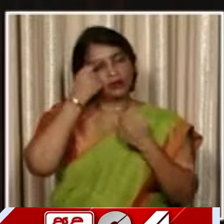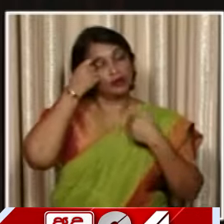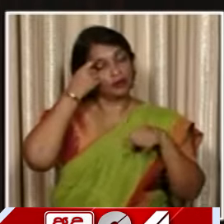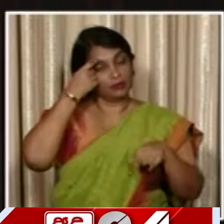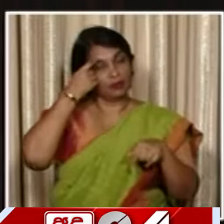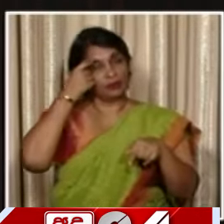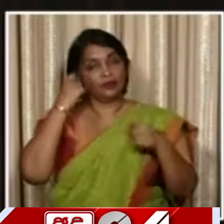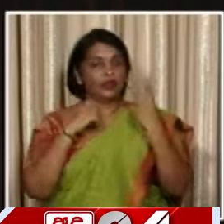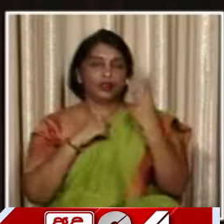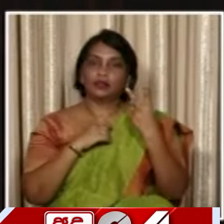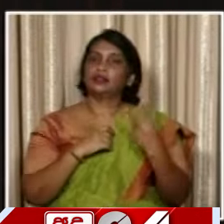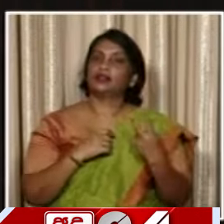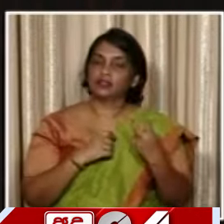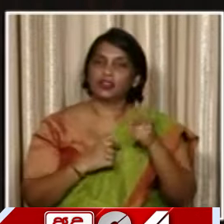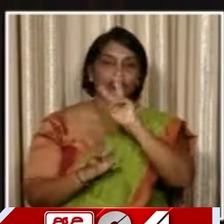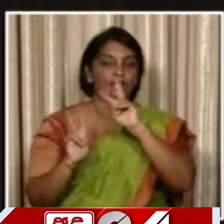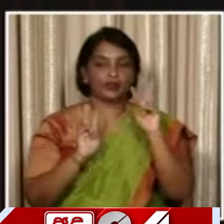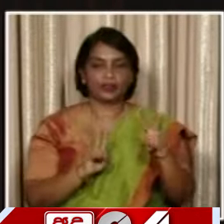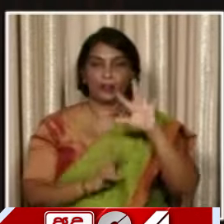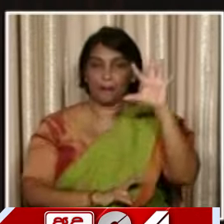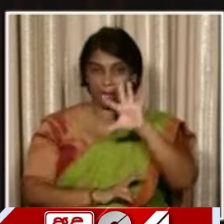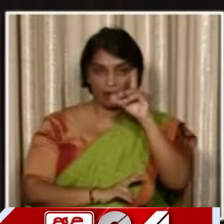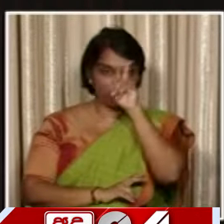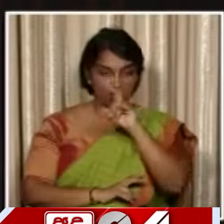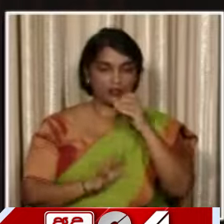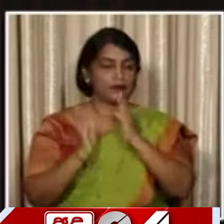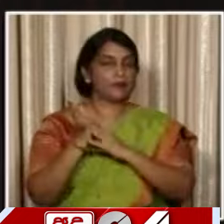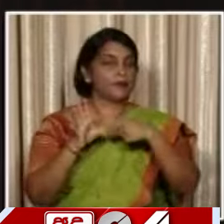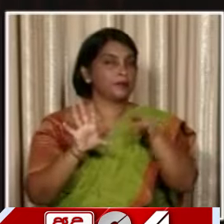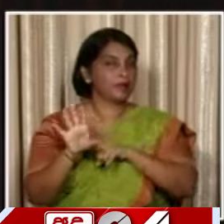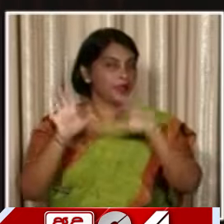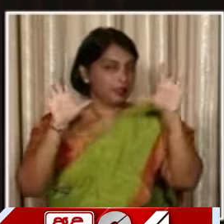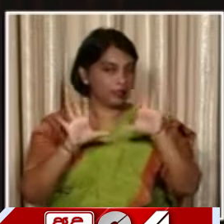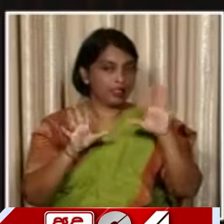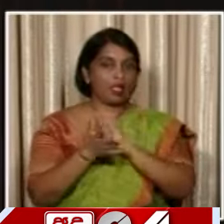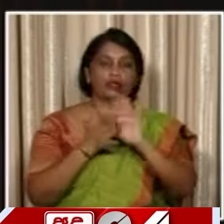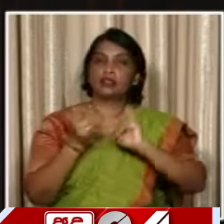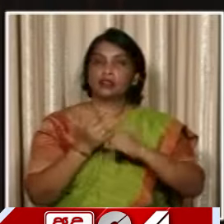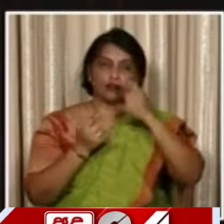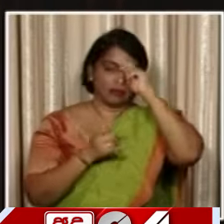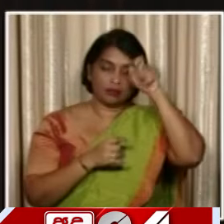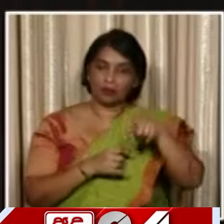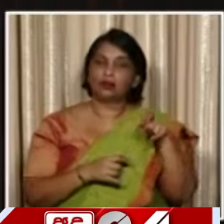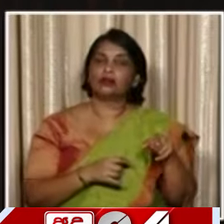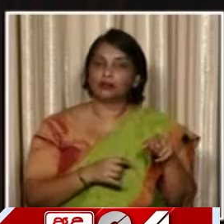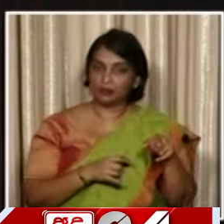මේ 2022 පස්වෙනි මාසේ මැයි මාසේ 10 වෙනිදා හර්ෂඩ් සිල්වා මැතිතුමා